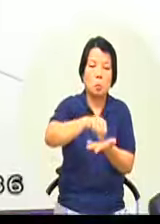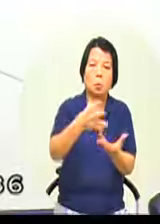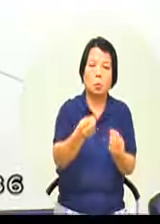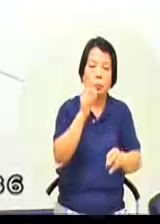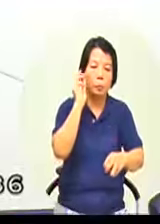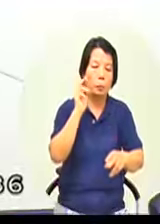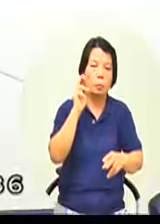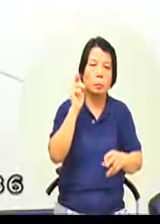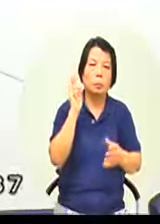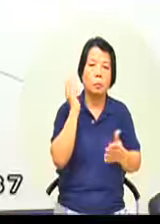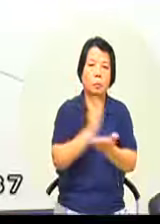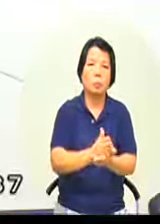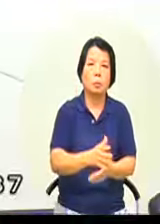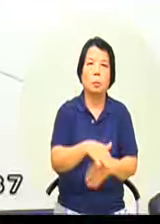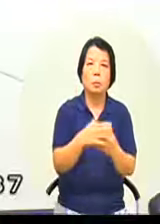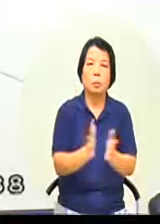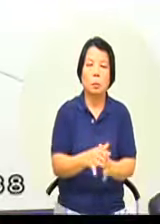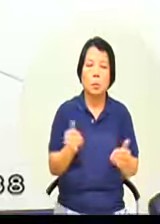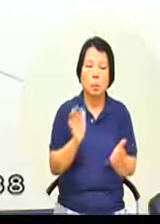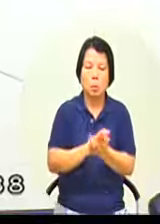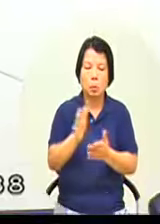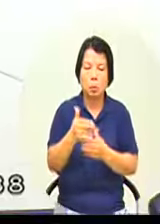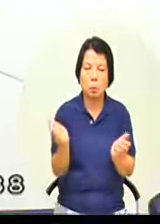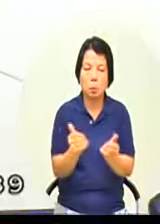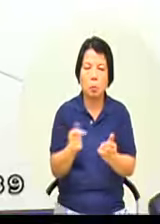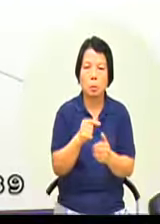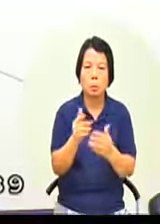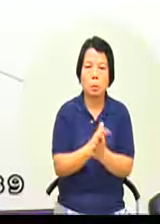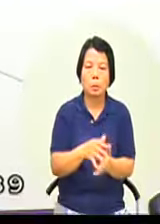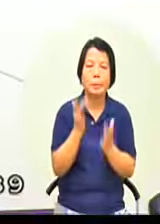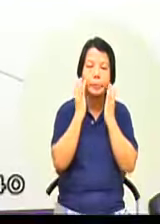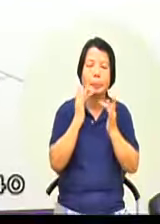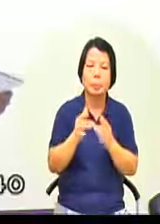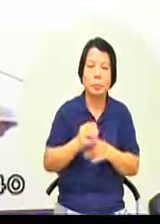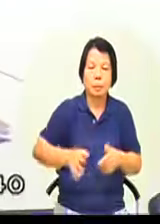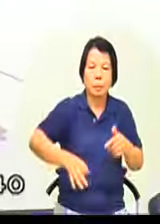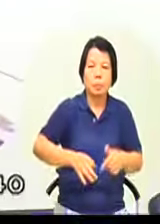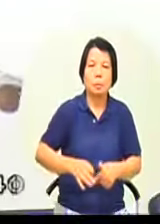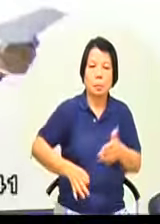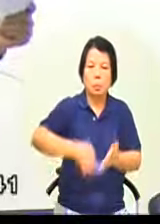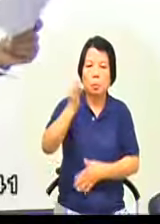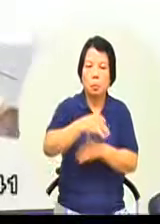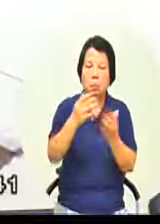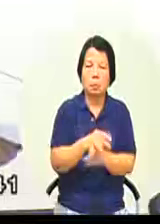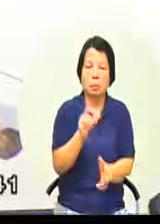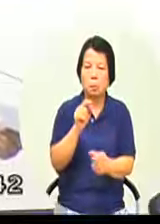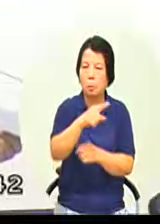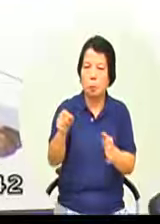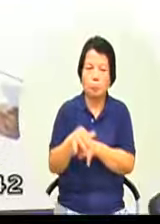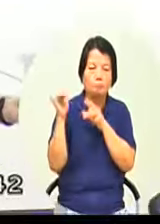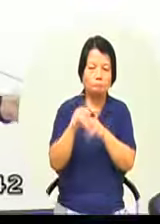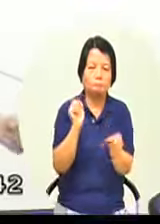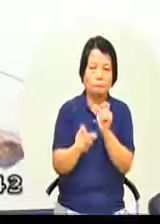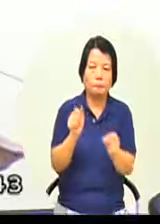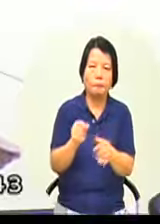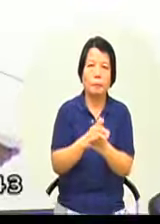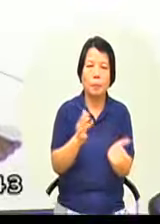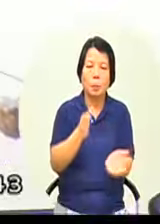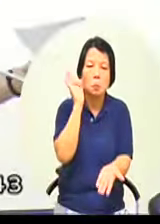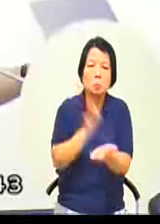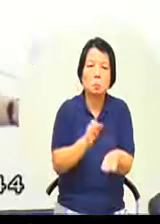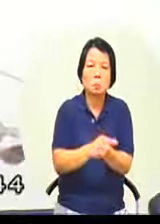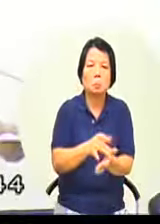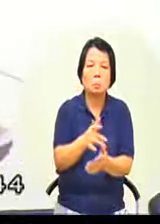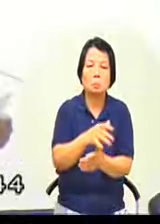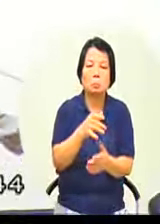生未来的一个问题？要不然的话，就是菜很贵，大家抢着买；要不然就是菜很便宜，卖不掉。好，